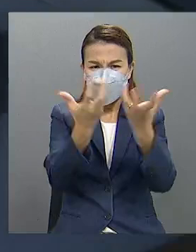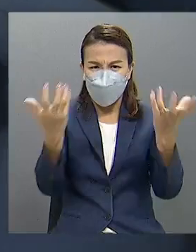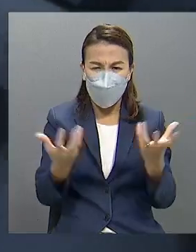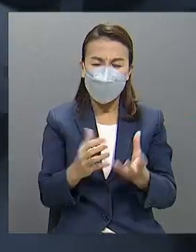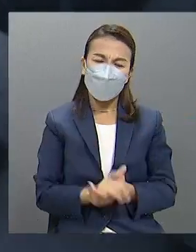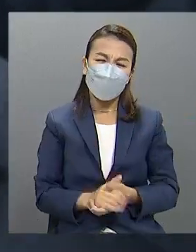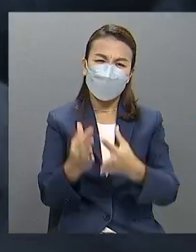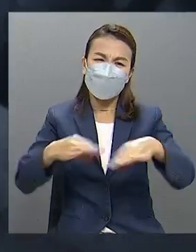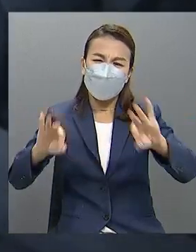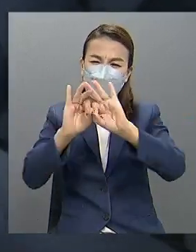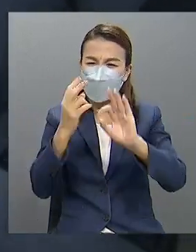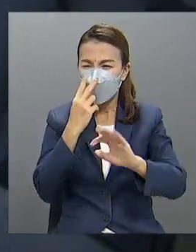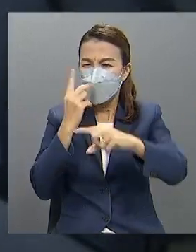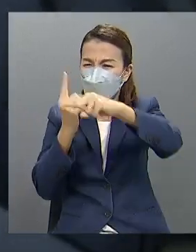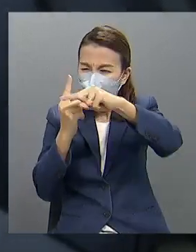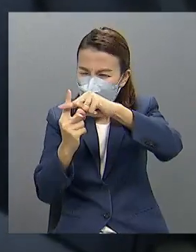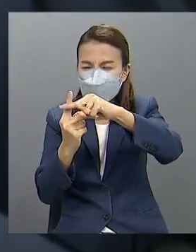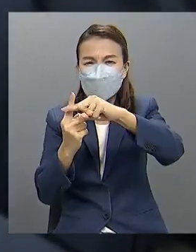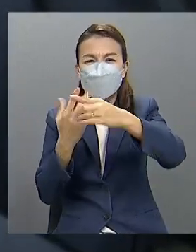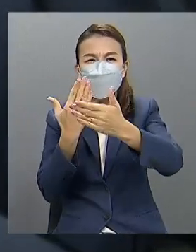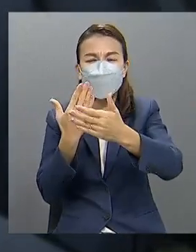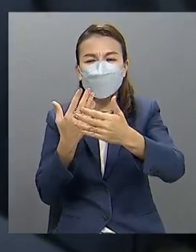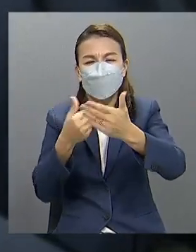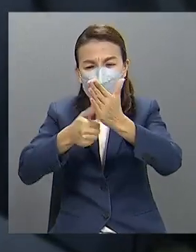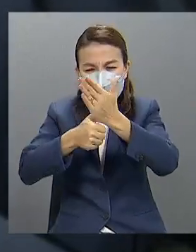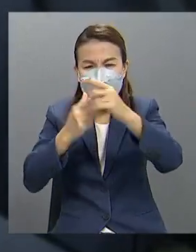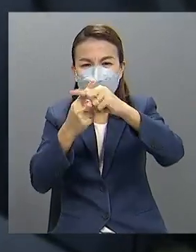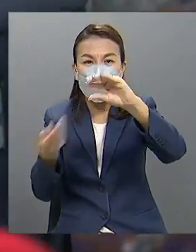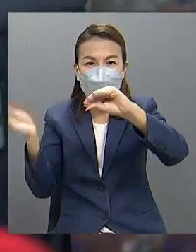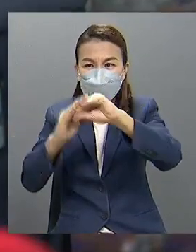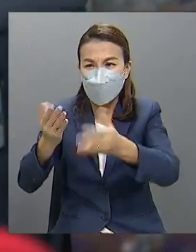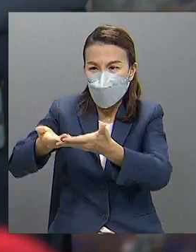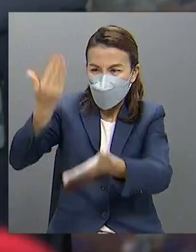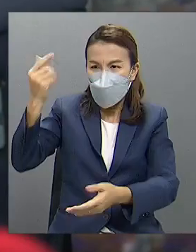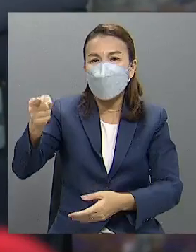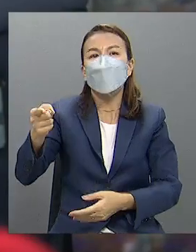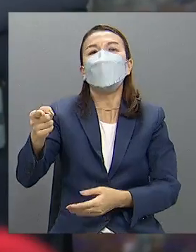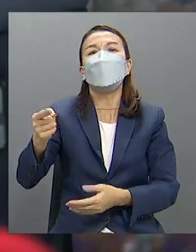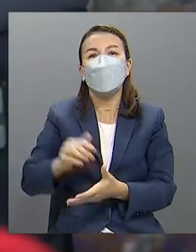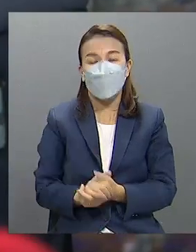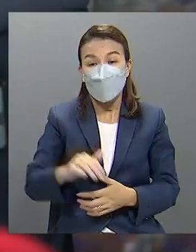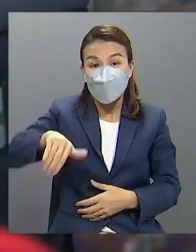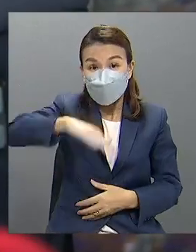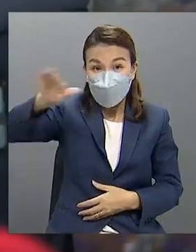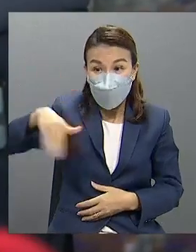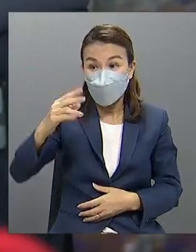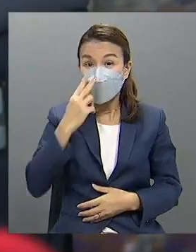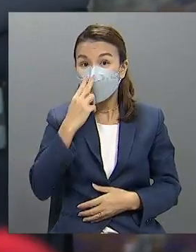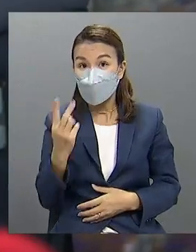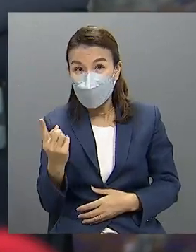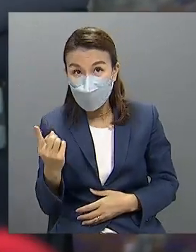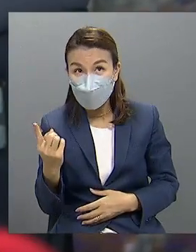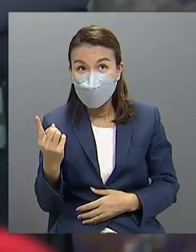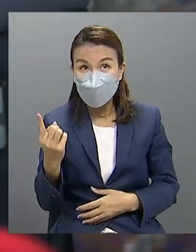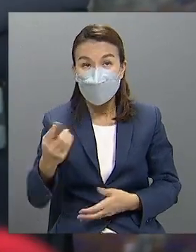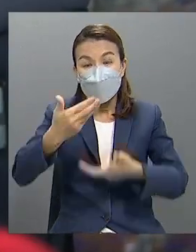กภาษีนำเข้าด้วยนะคะจึงทำให้มีราคาค่อนข้างสูงซึ่งสำหรับคาร์ซีททั้งหมดที่คุณผู้ชมเห็นอยู่เนี้ยก็จะนำไปขายที่สว